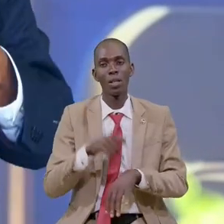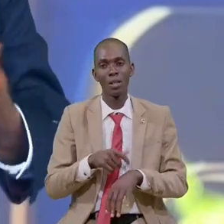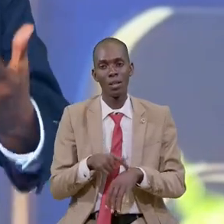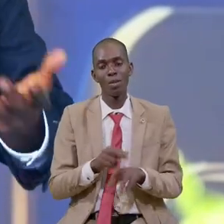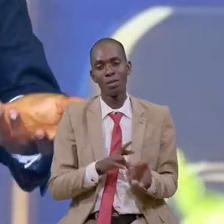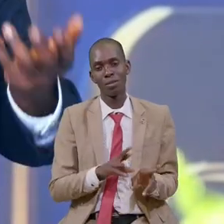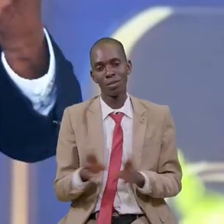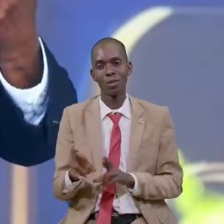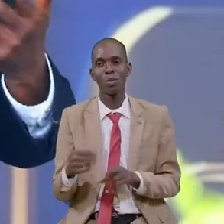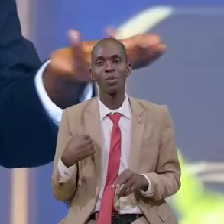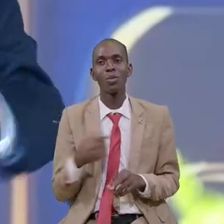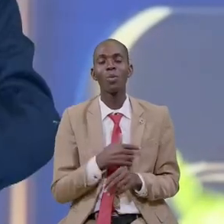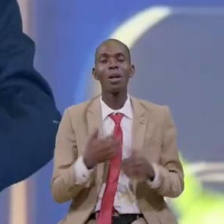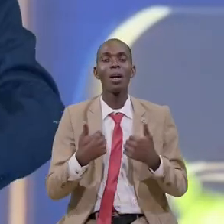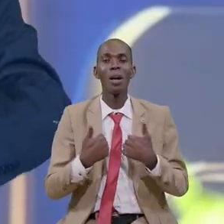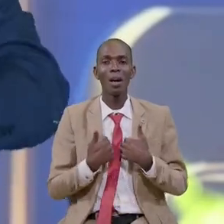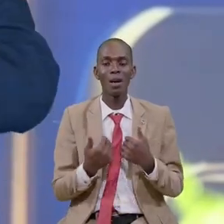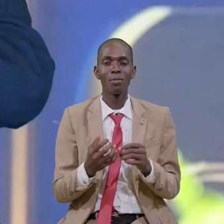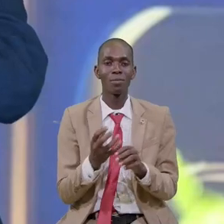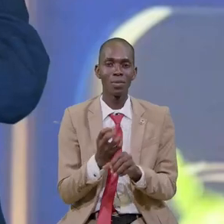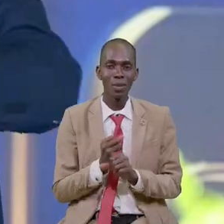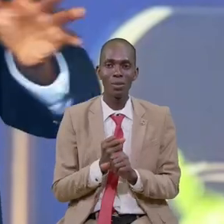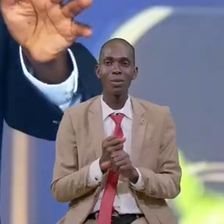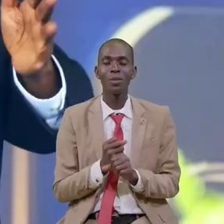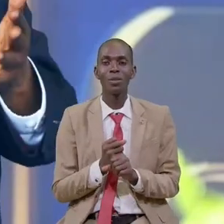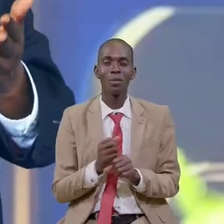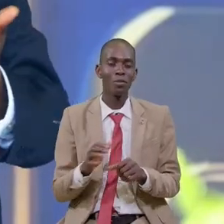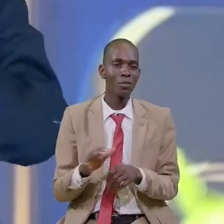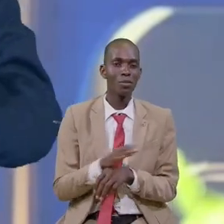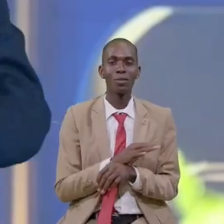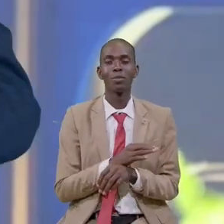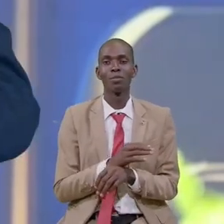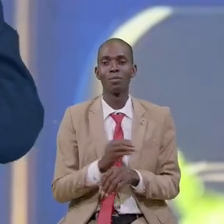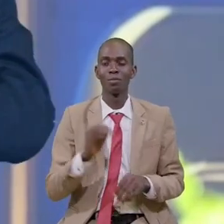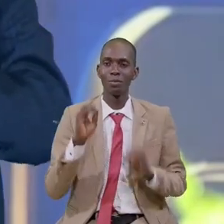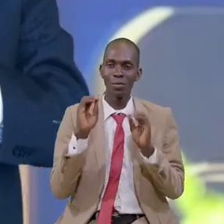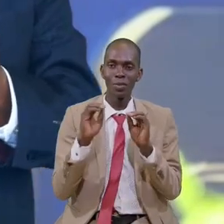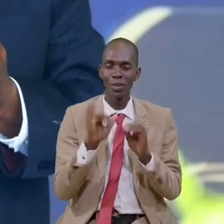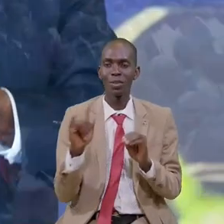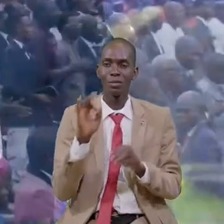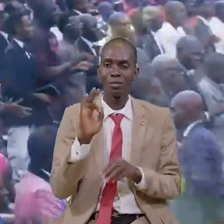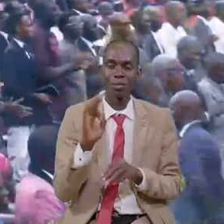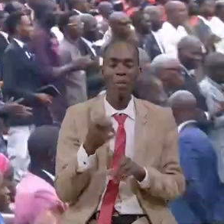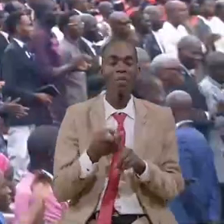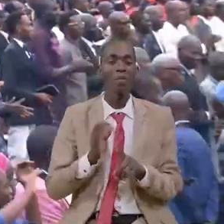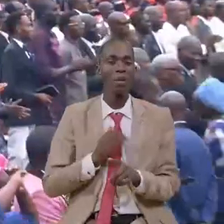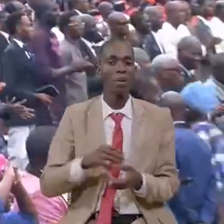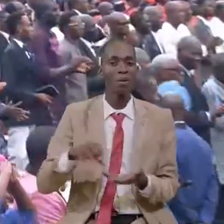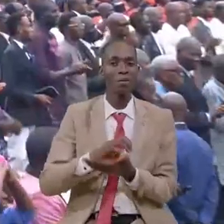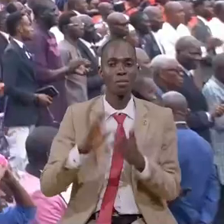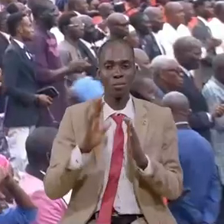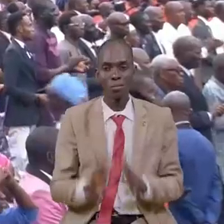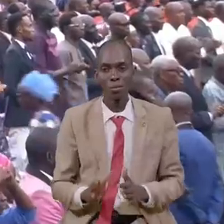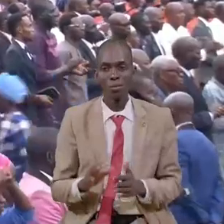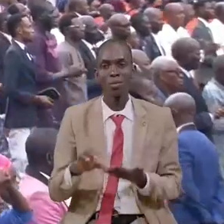nous avons reçu de grandes prestations de chacun, de la chorale, des